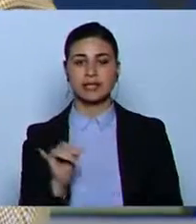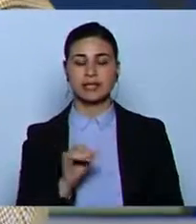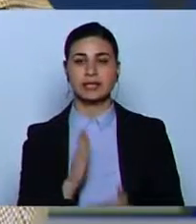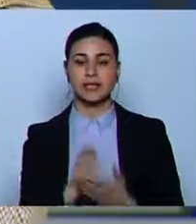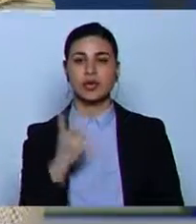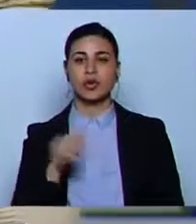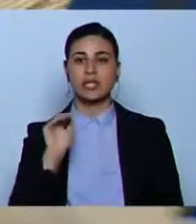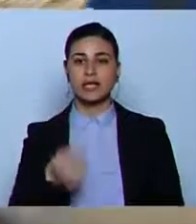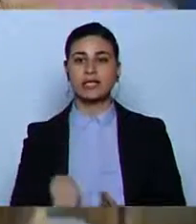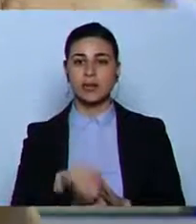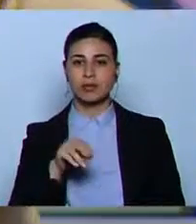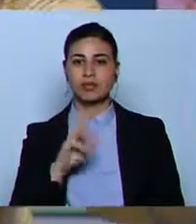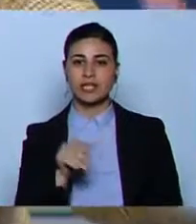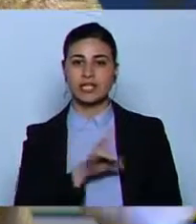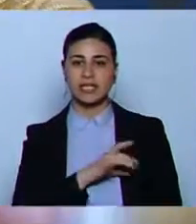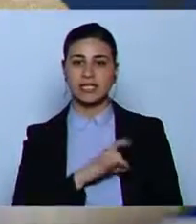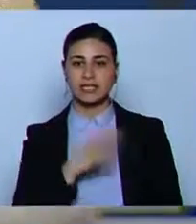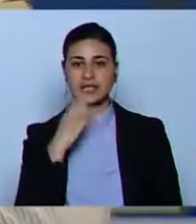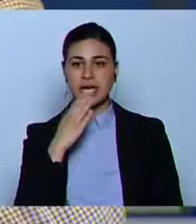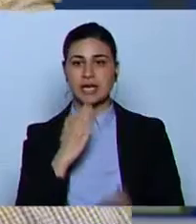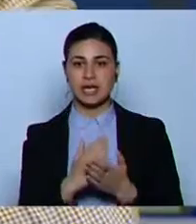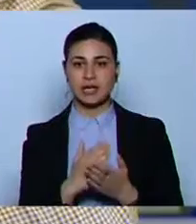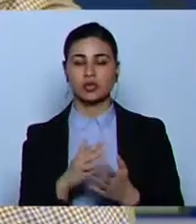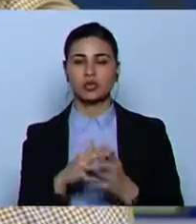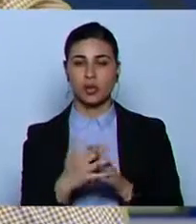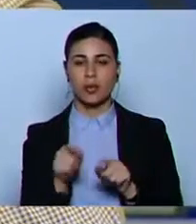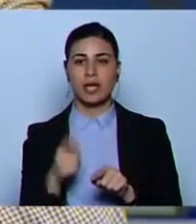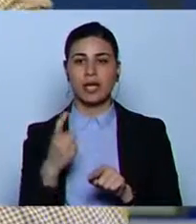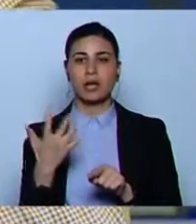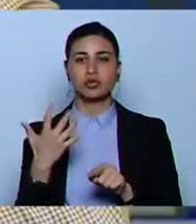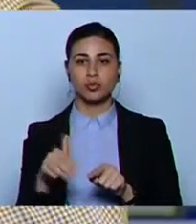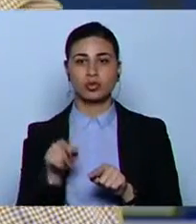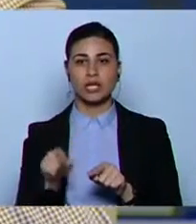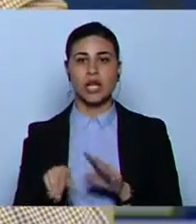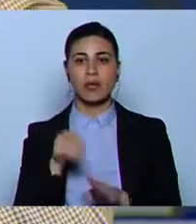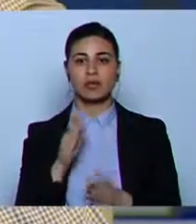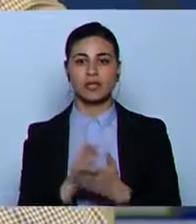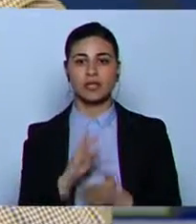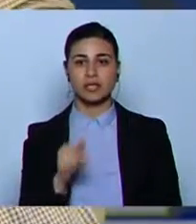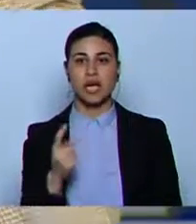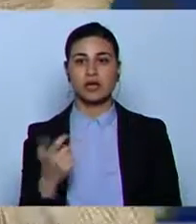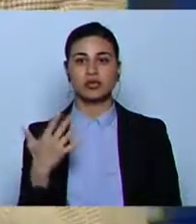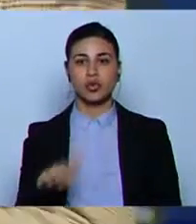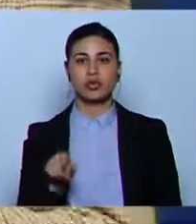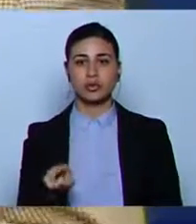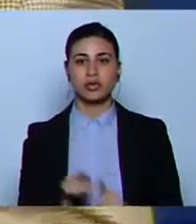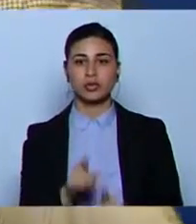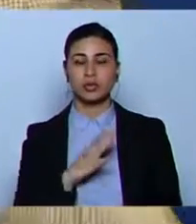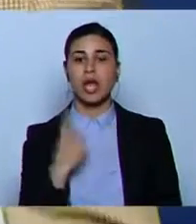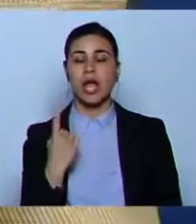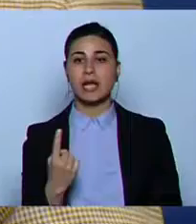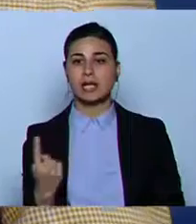არის 20000 ამორჩეველი და თეთრი წლებია სოფელი, სადაც 150 ამორჩეველია და 150 ამორჩეველსაც ჰქონდა